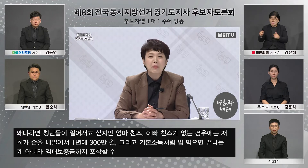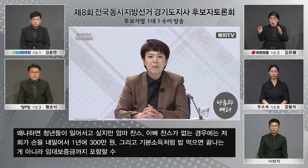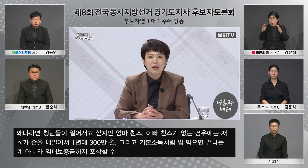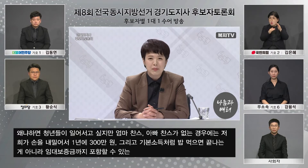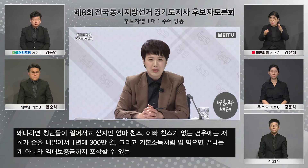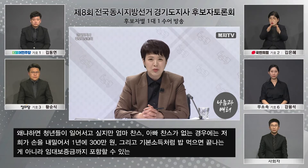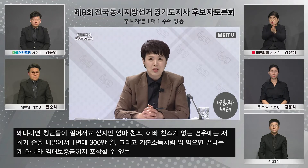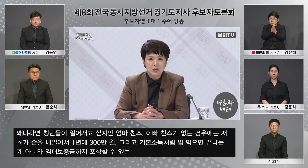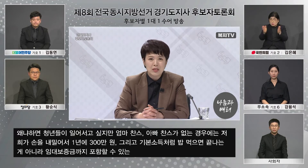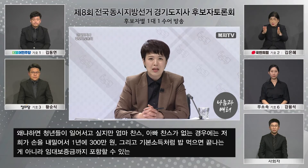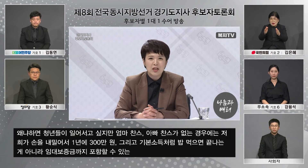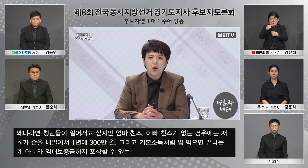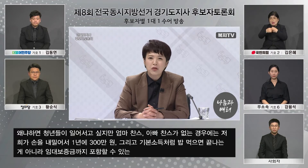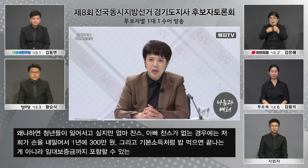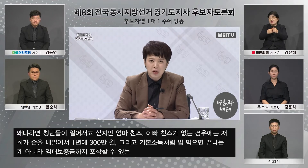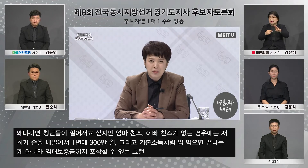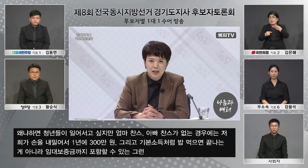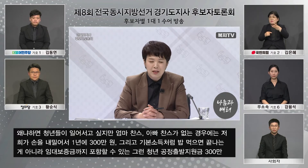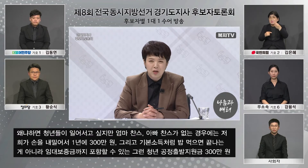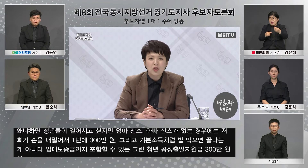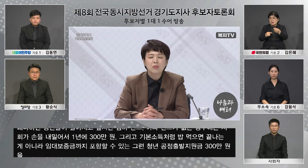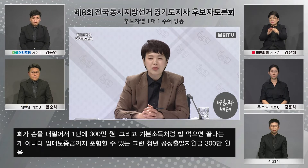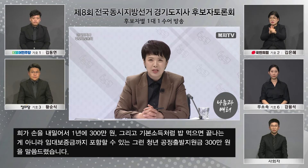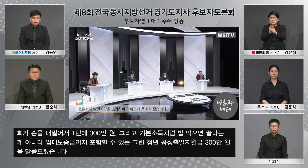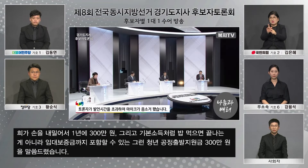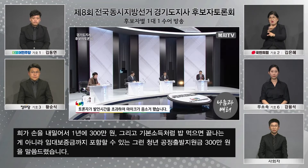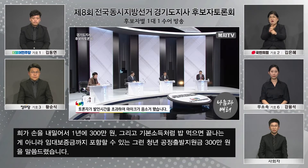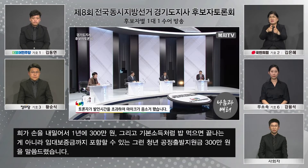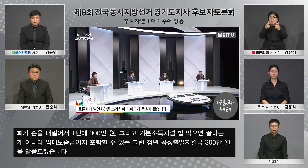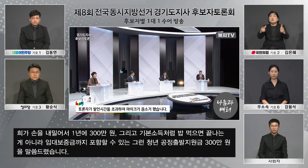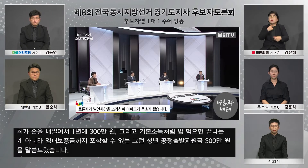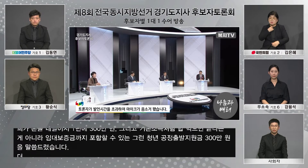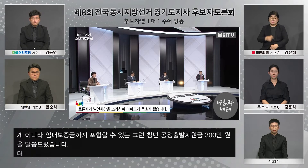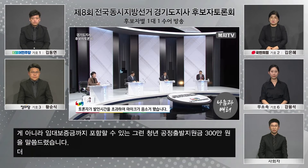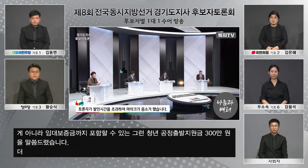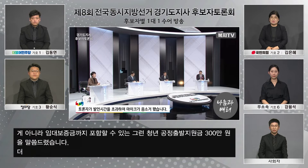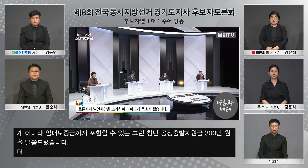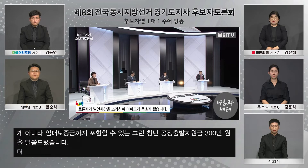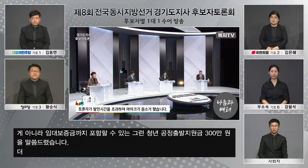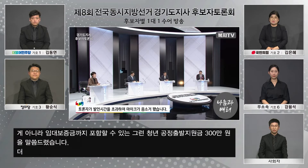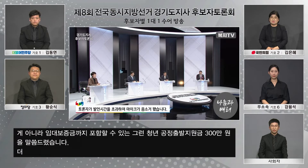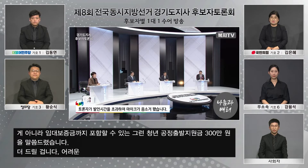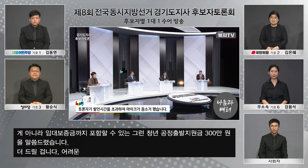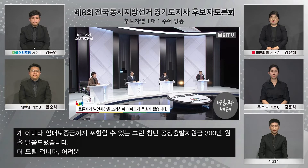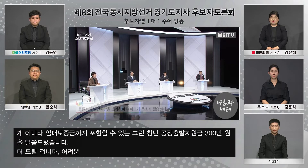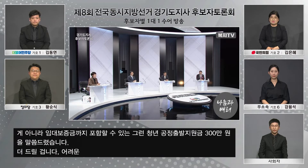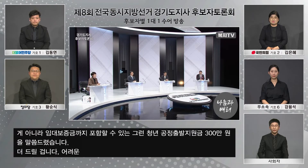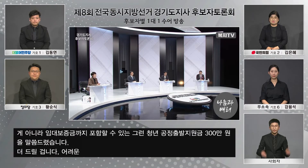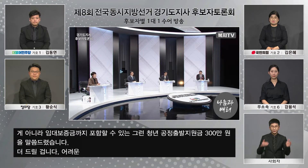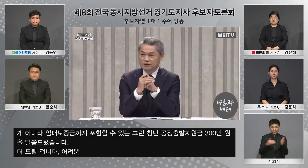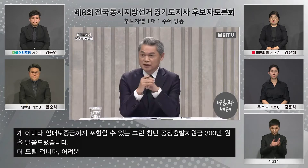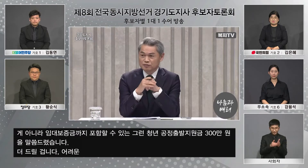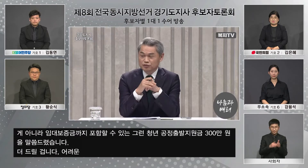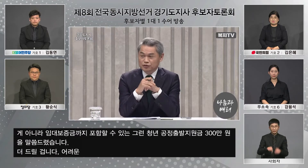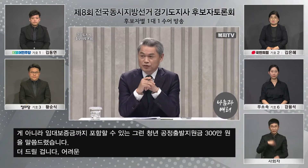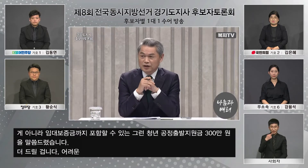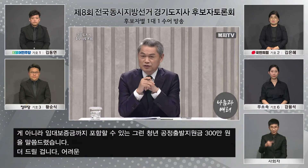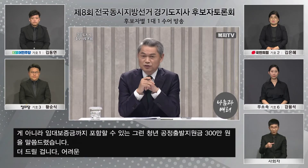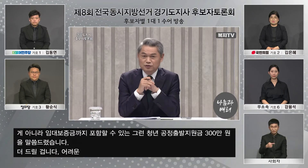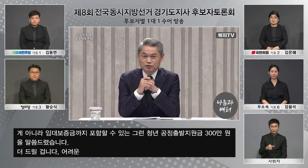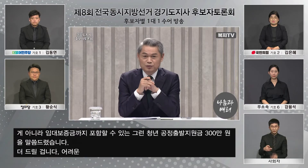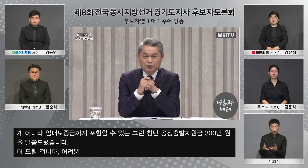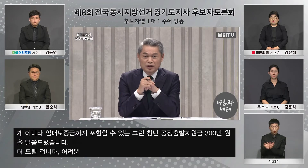공정출발지원금 300만 원을 말씀드렸습니다. 더 드릴 겁니다. 어려운 분들에게. 예, 잘 들었습니다. 자, 다음에는